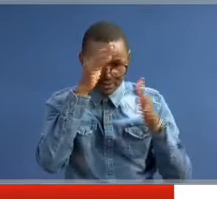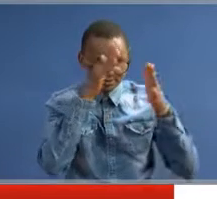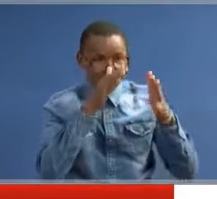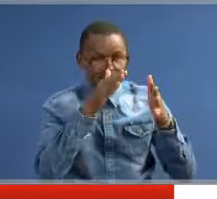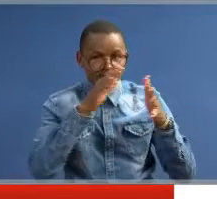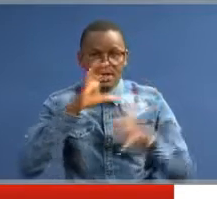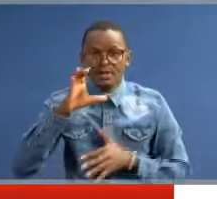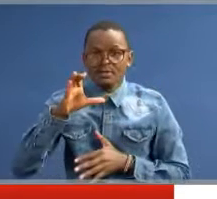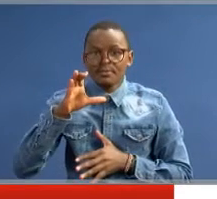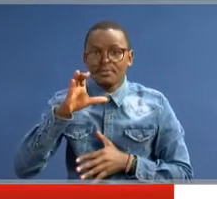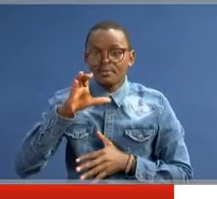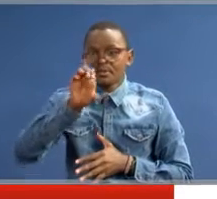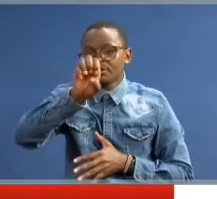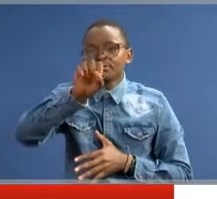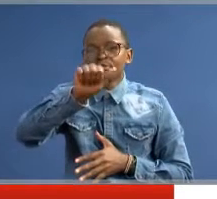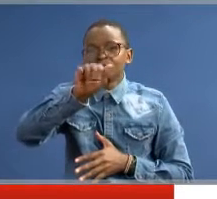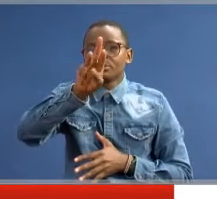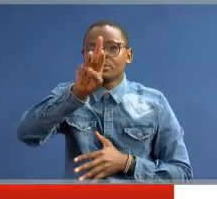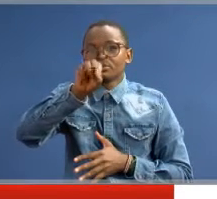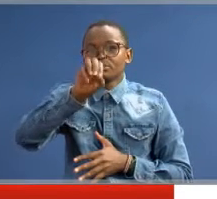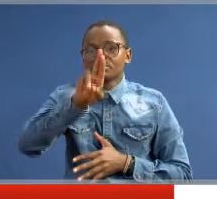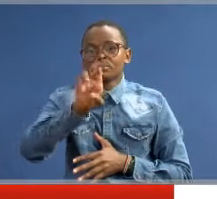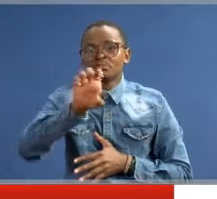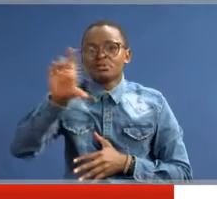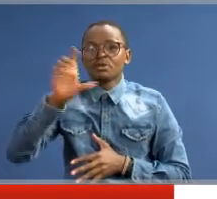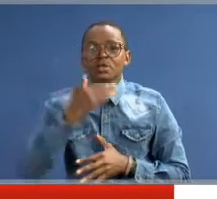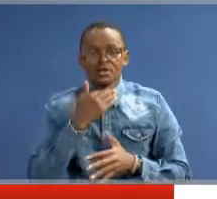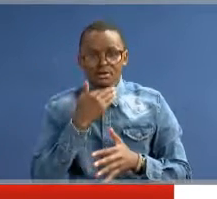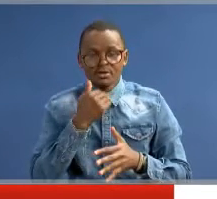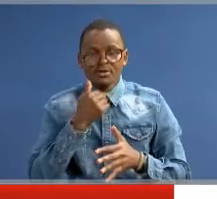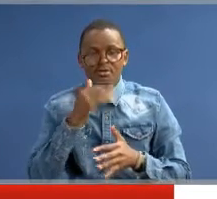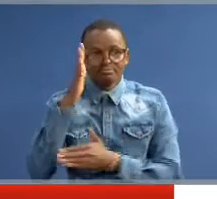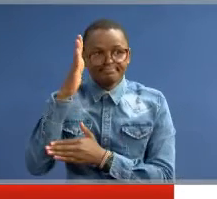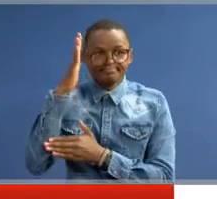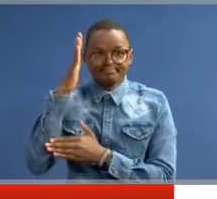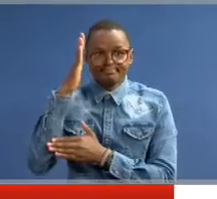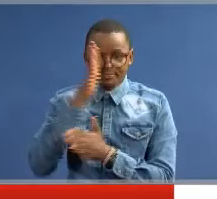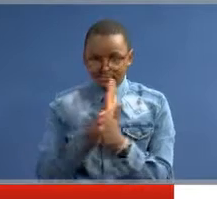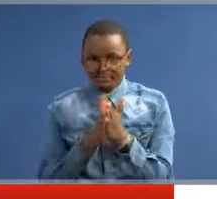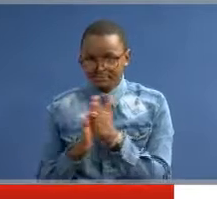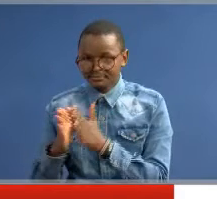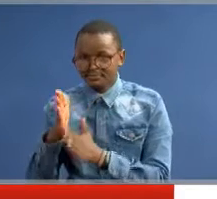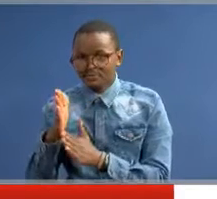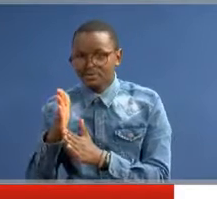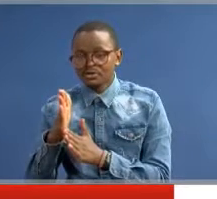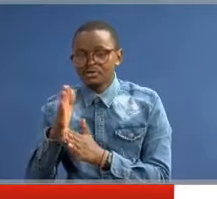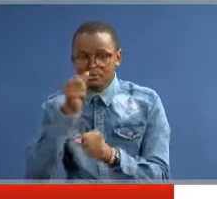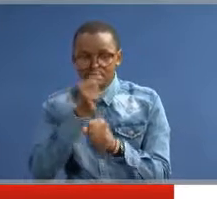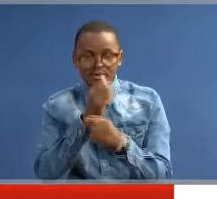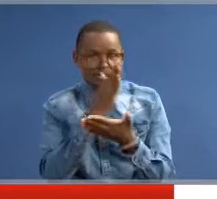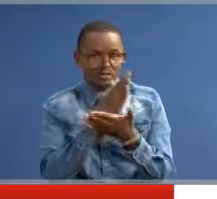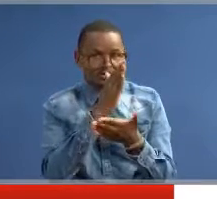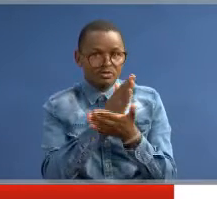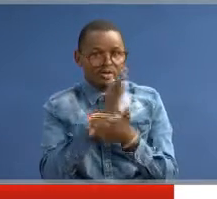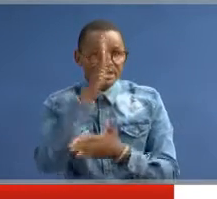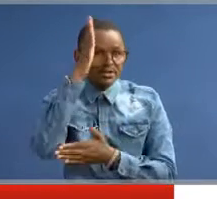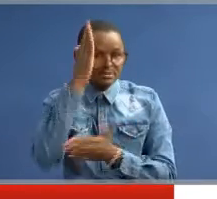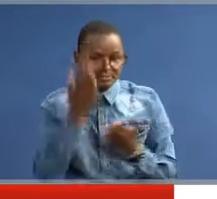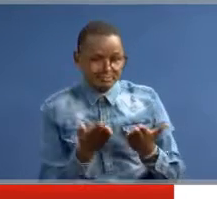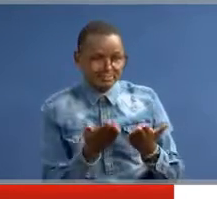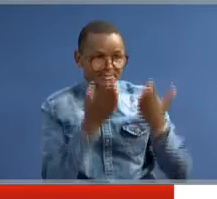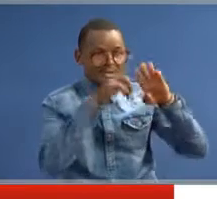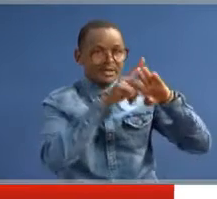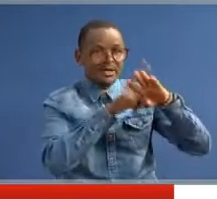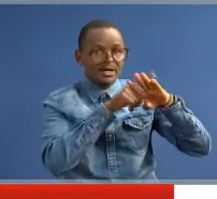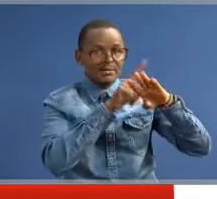Na wa kaunti hiyo Samuel Oletunai amezitaka idara za usalama kuweka mikakati ili kuhakikisha usalama unadumishwa wakati